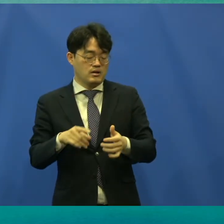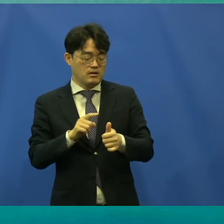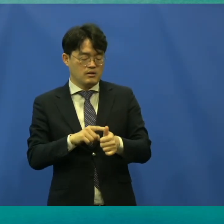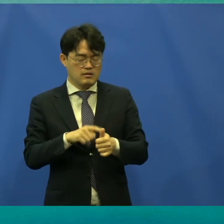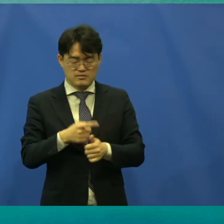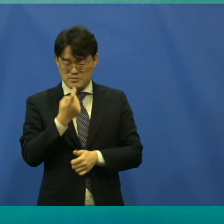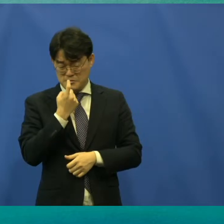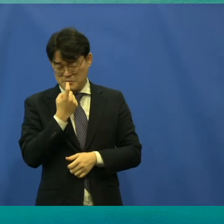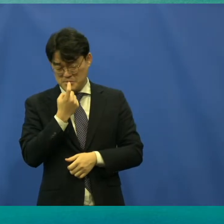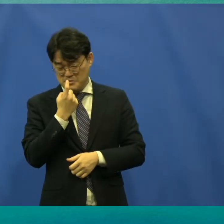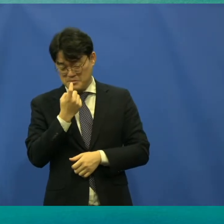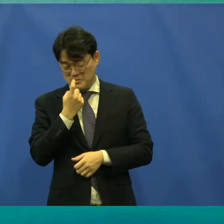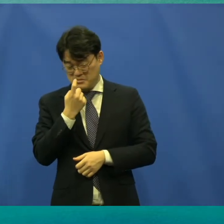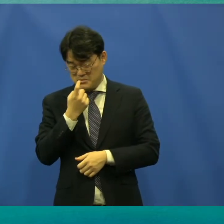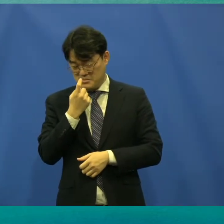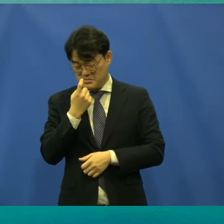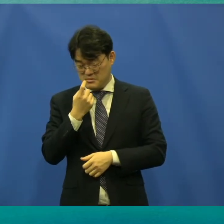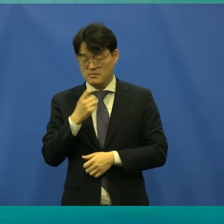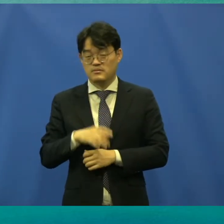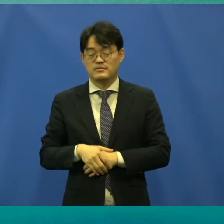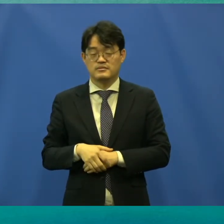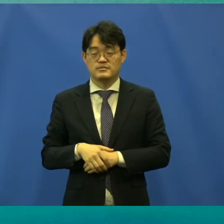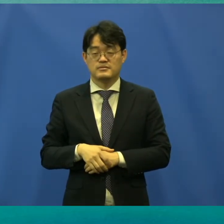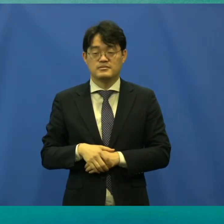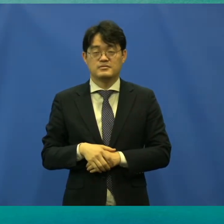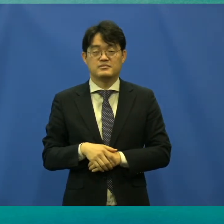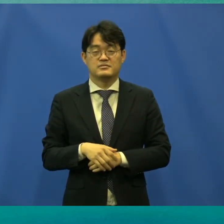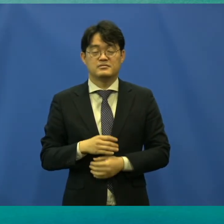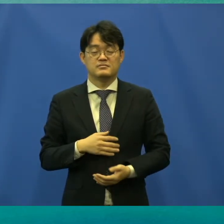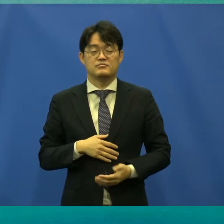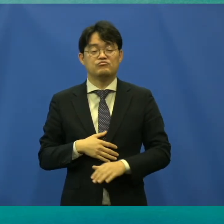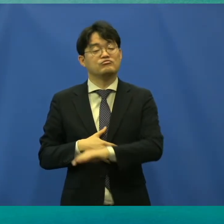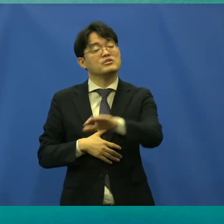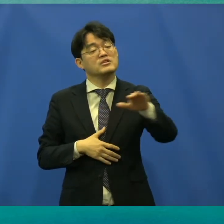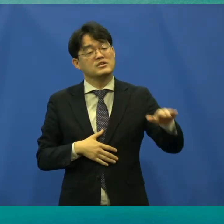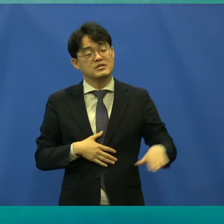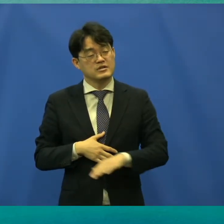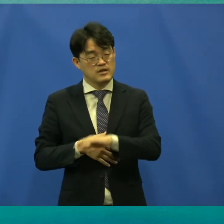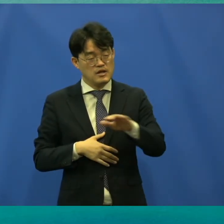레슨. 우리는 일평생에 이 레슨이 필요한 사람들이에요.